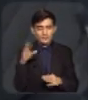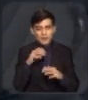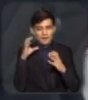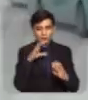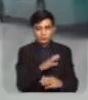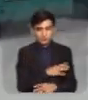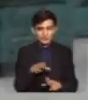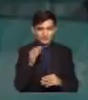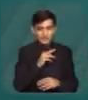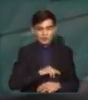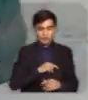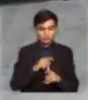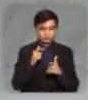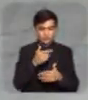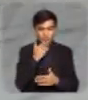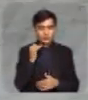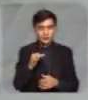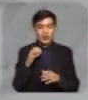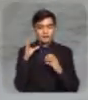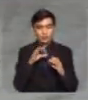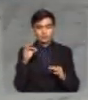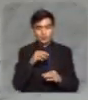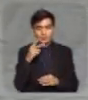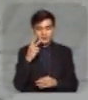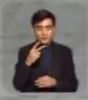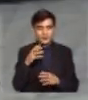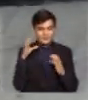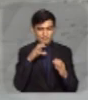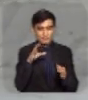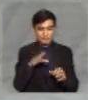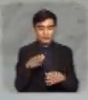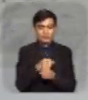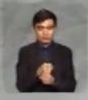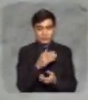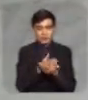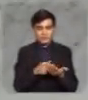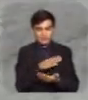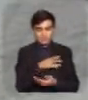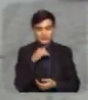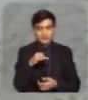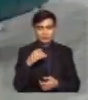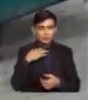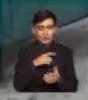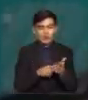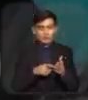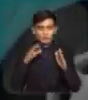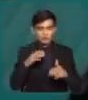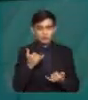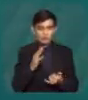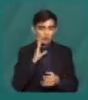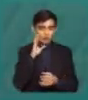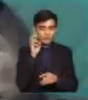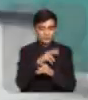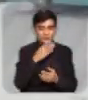сегодня вообще не вышли на линии. Число автобусов на двух маршрутах сократили наполовину. Многие карагандинцы сегодня с утра не